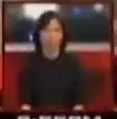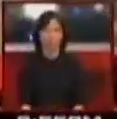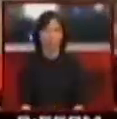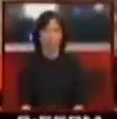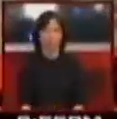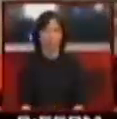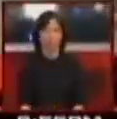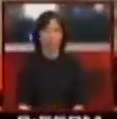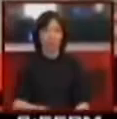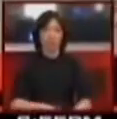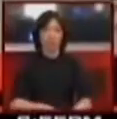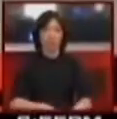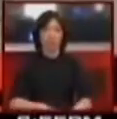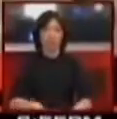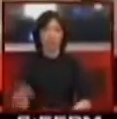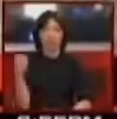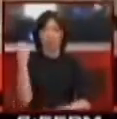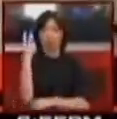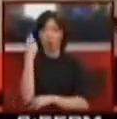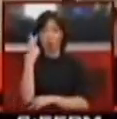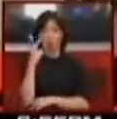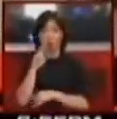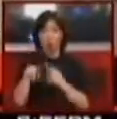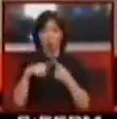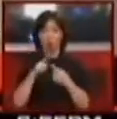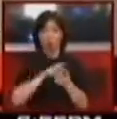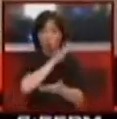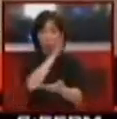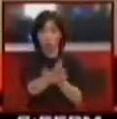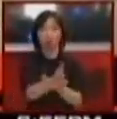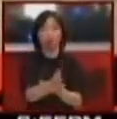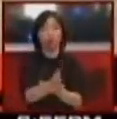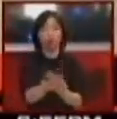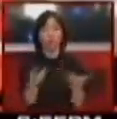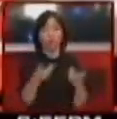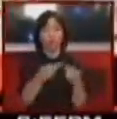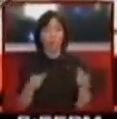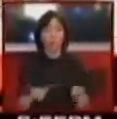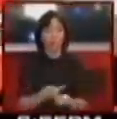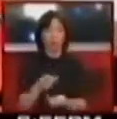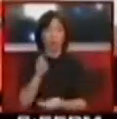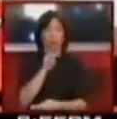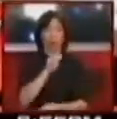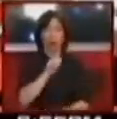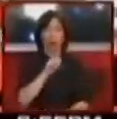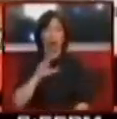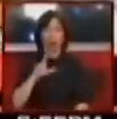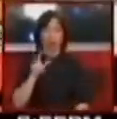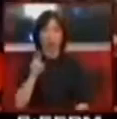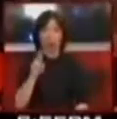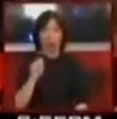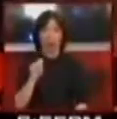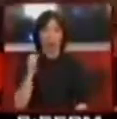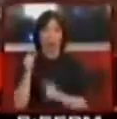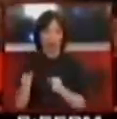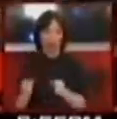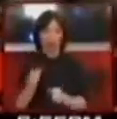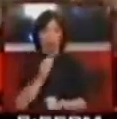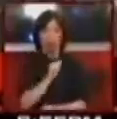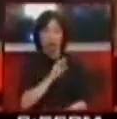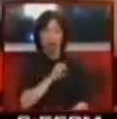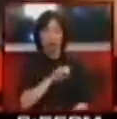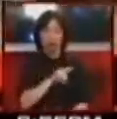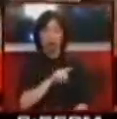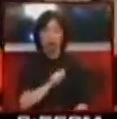Alas 11 ng umaga, nang suunin ng Rescue 5 ang lampas taong baha sa Maria Clara Street, Araneta Avenue sa Quezon City. Marami sa mga na-rescue